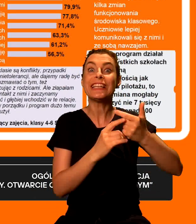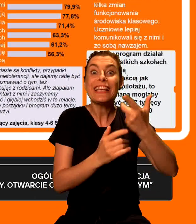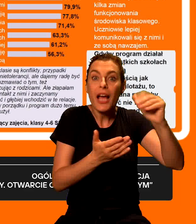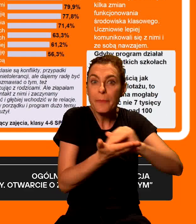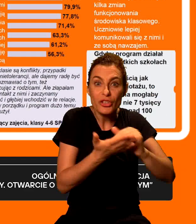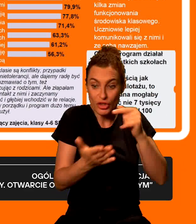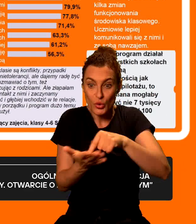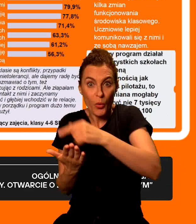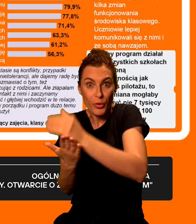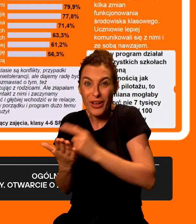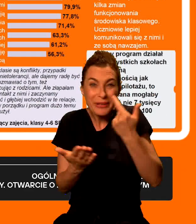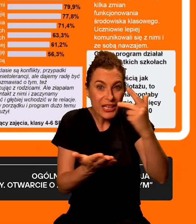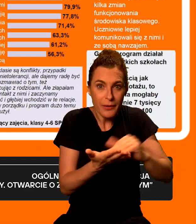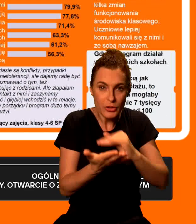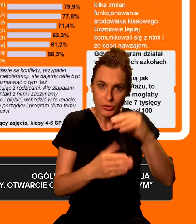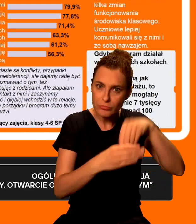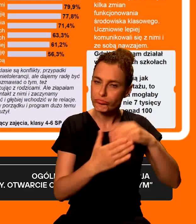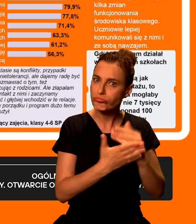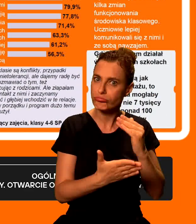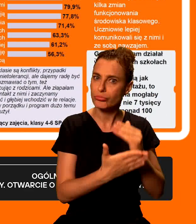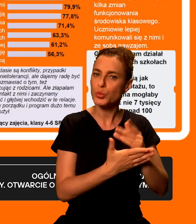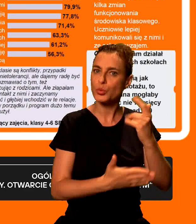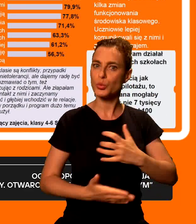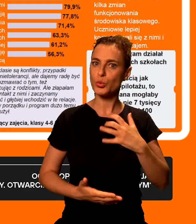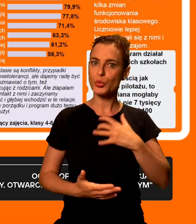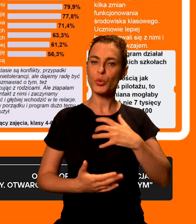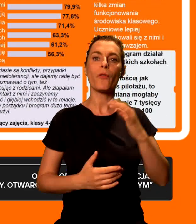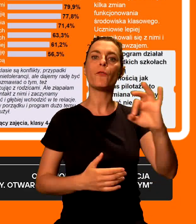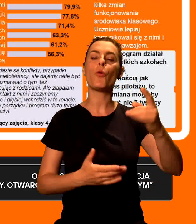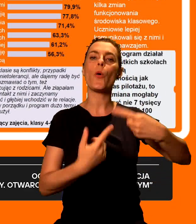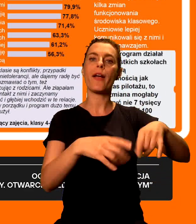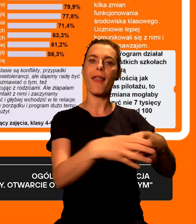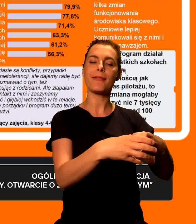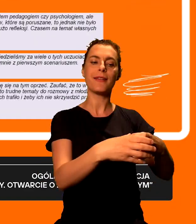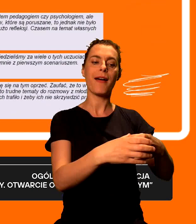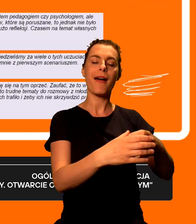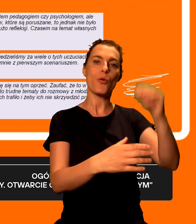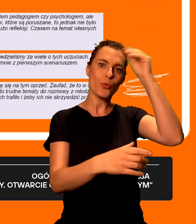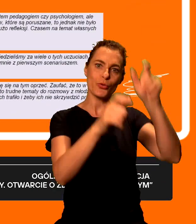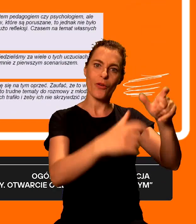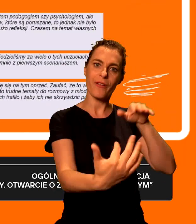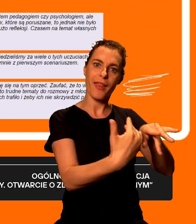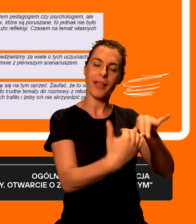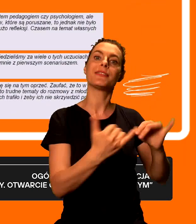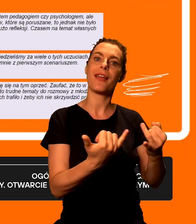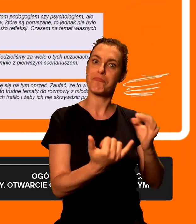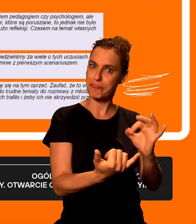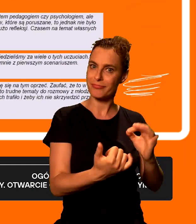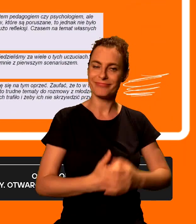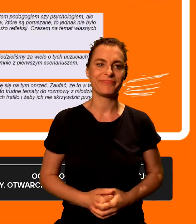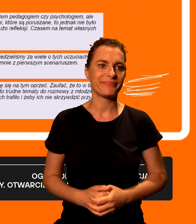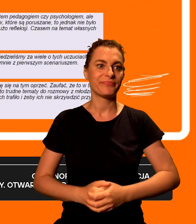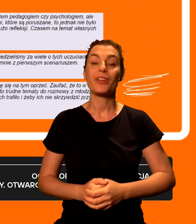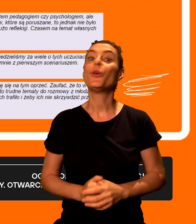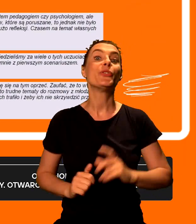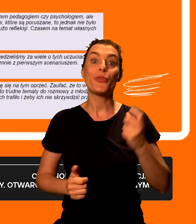miesiącach od poprowadzenia zajęć, jak oni się czują w swoich klasach i jaką mają relację z uczniami. Co jeszcze bardzo